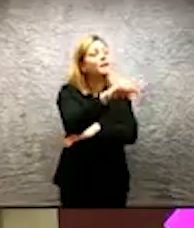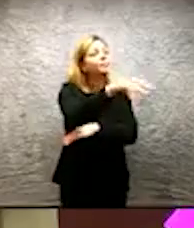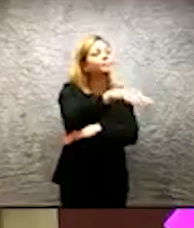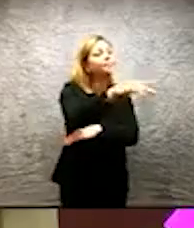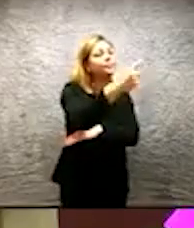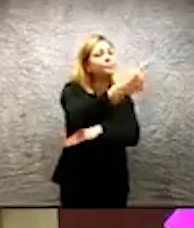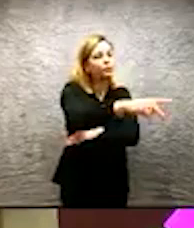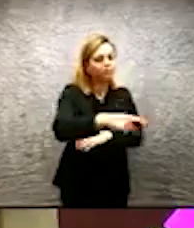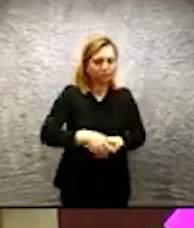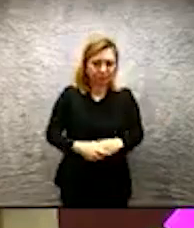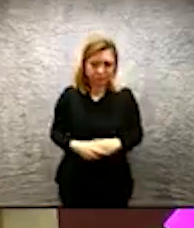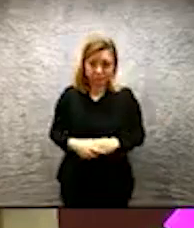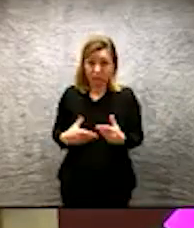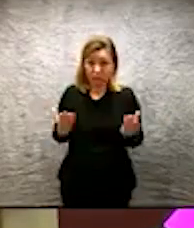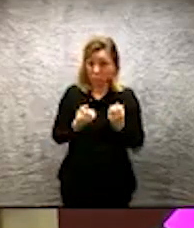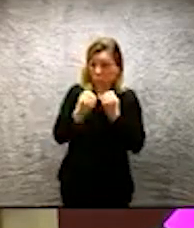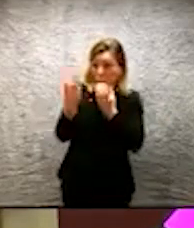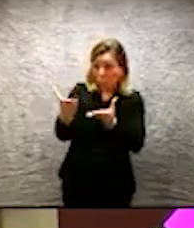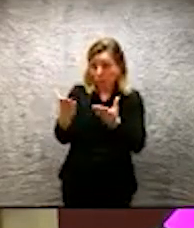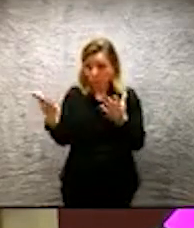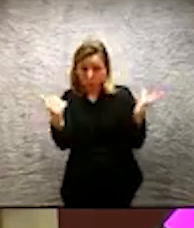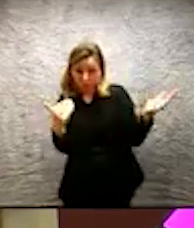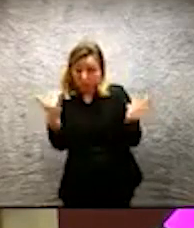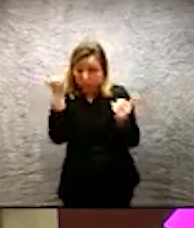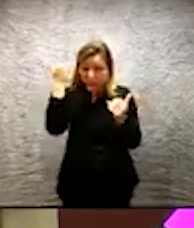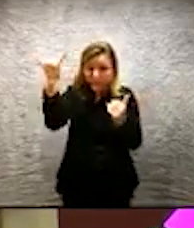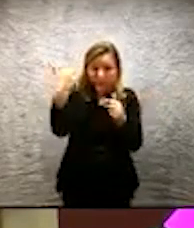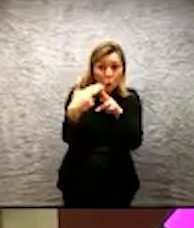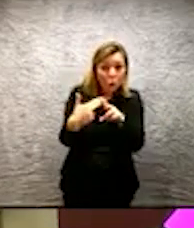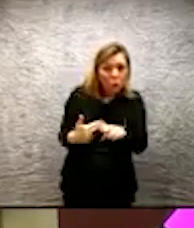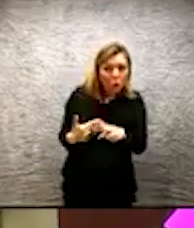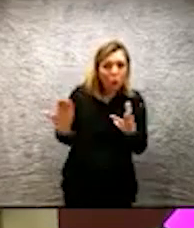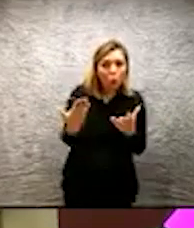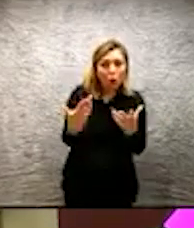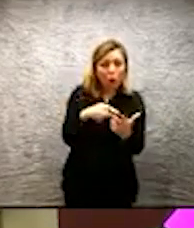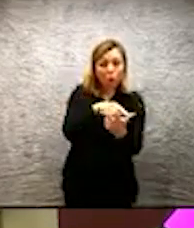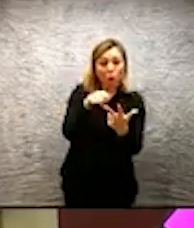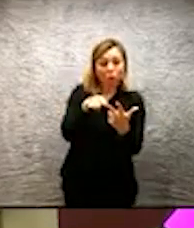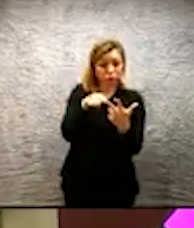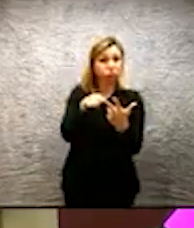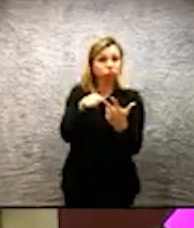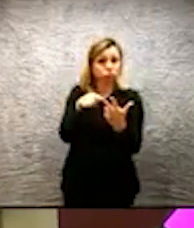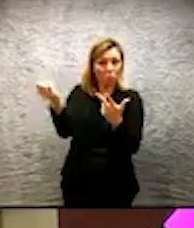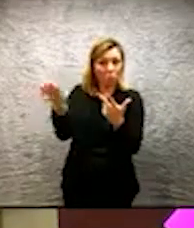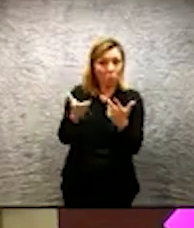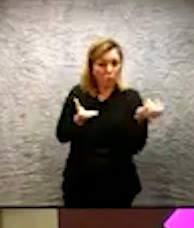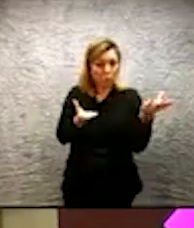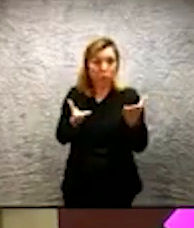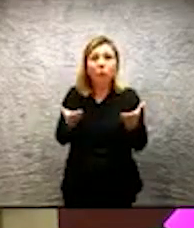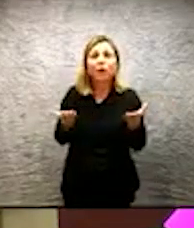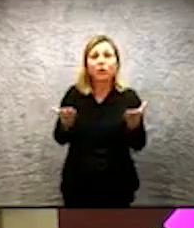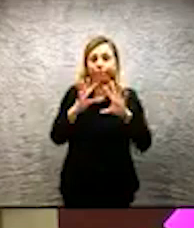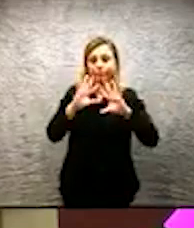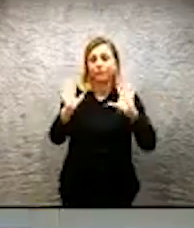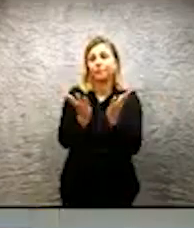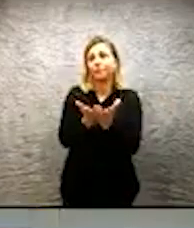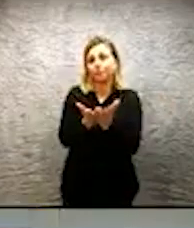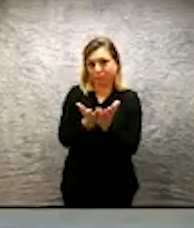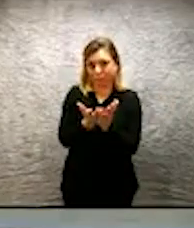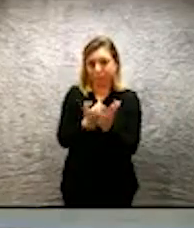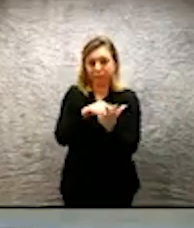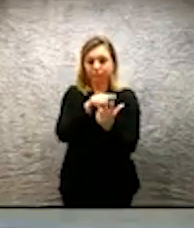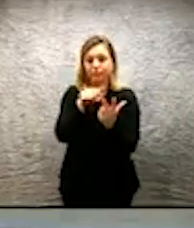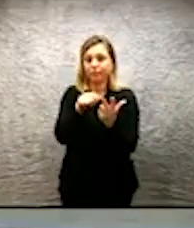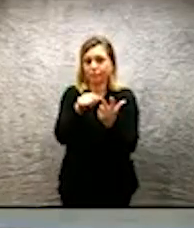de donner des noms. Trois noms, trois propositions ont été